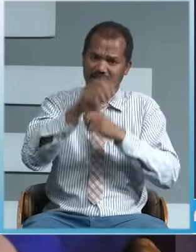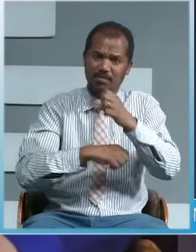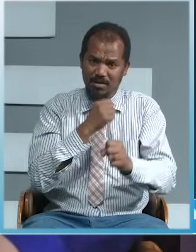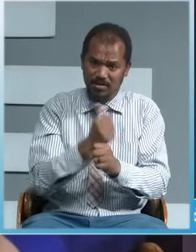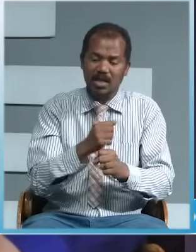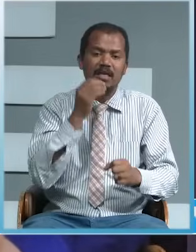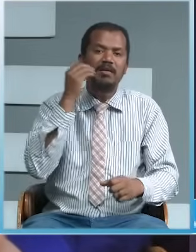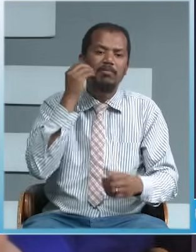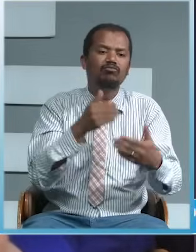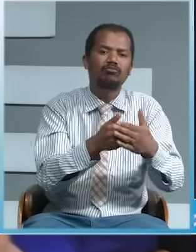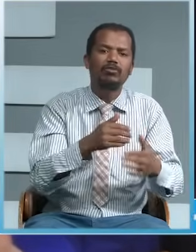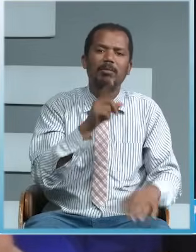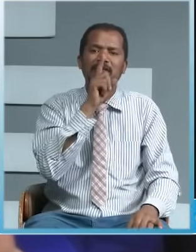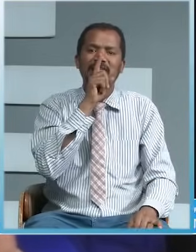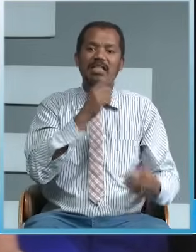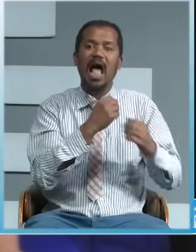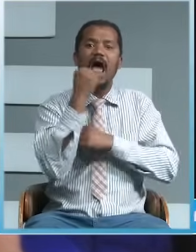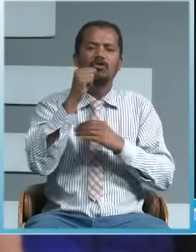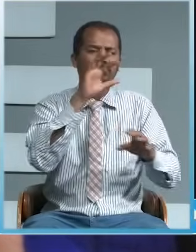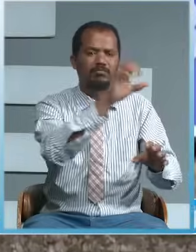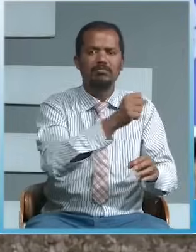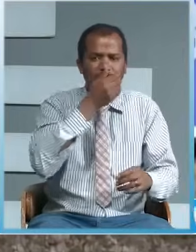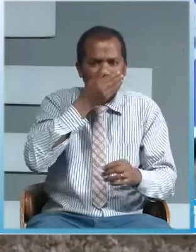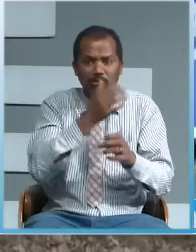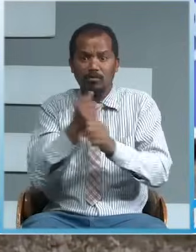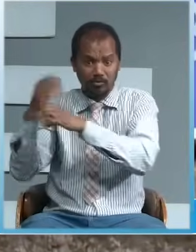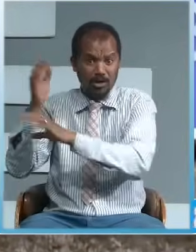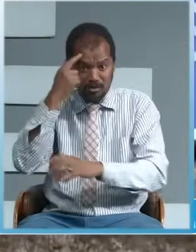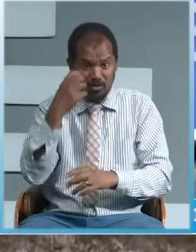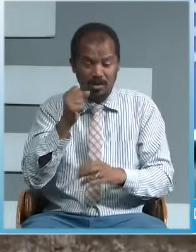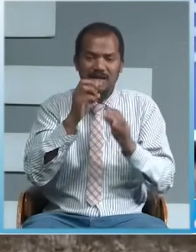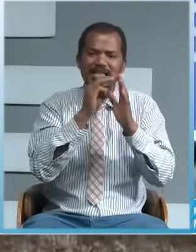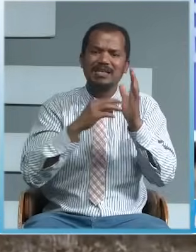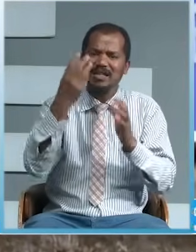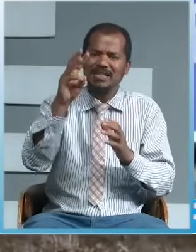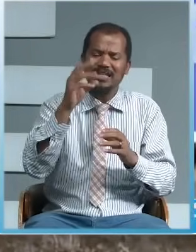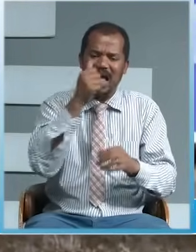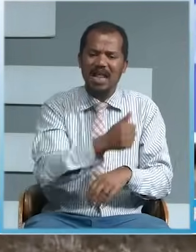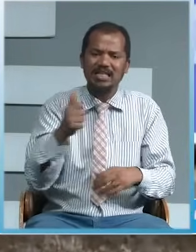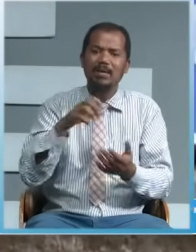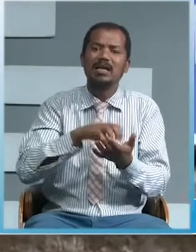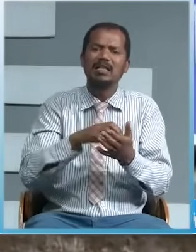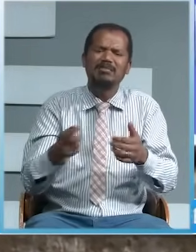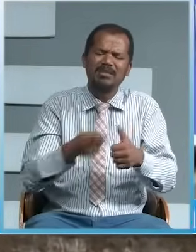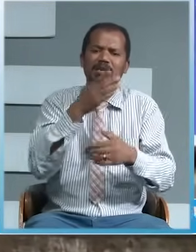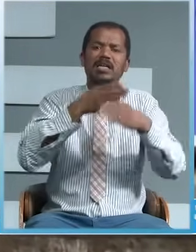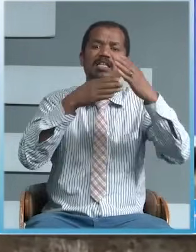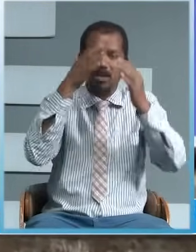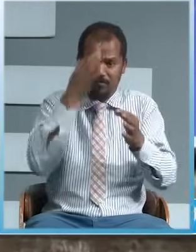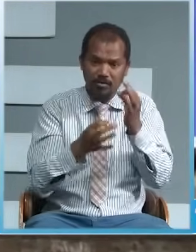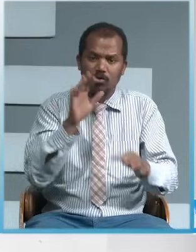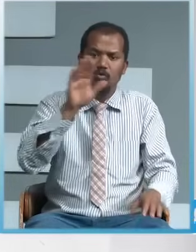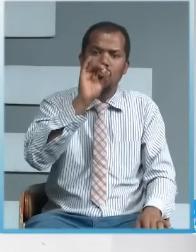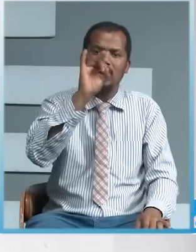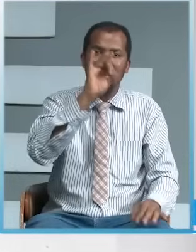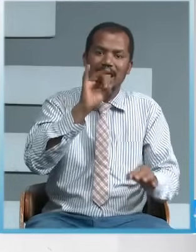14/02/2016 ዓ.ም ከቤታቸው አቅራቢያ በጸጥታ ኃይሎች ታፍነው መወሰዳቸው ይታወሳል። ጥቅምት 16 አዲስ አበባ ከተማ የመጀመሪያ ደረጃ ፍርድ